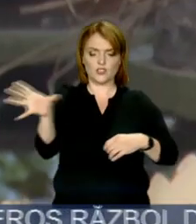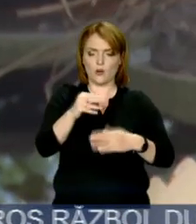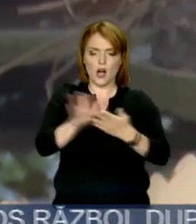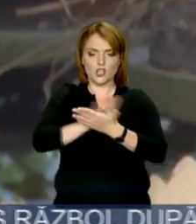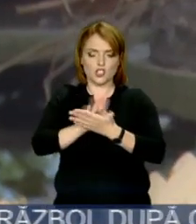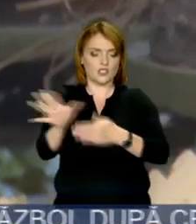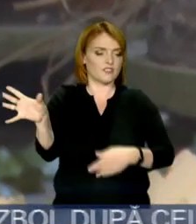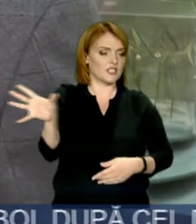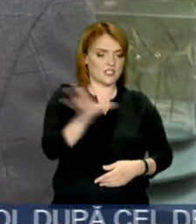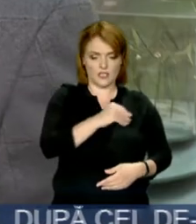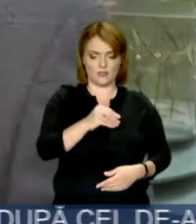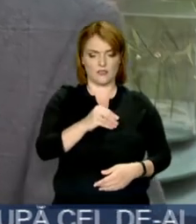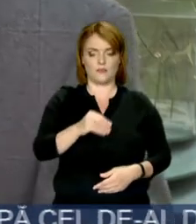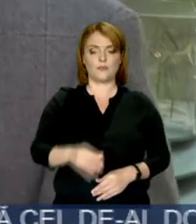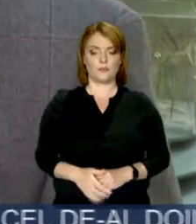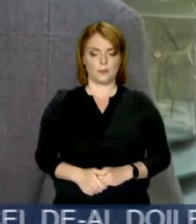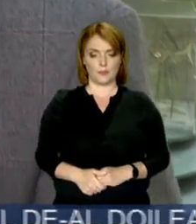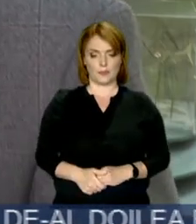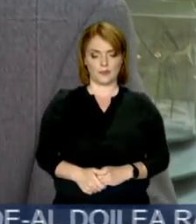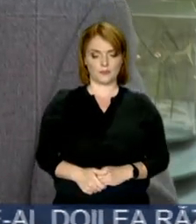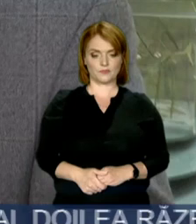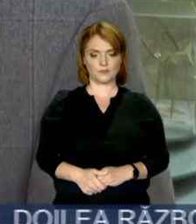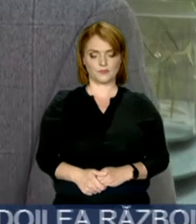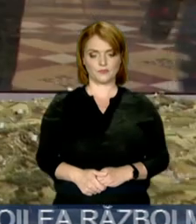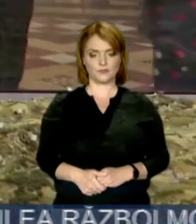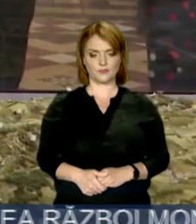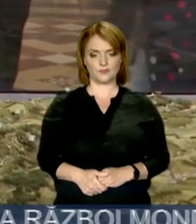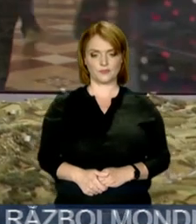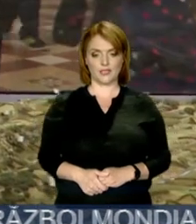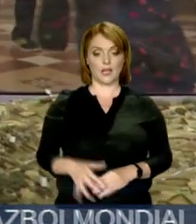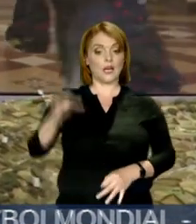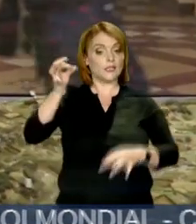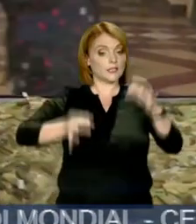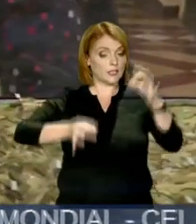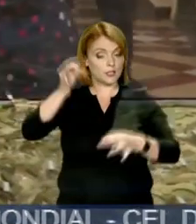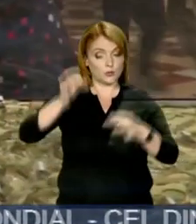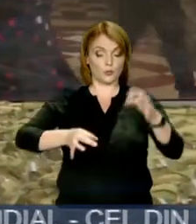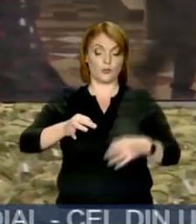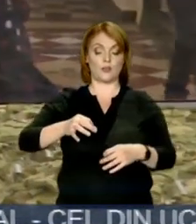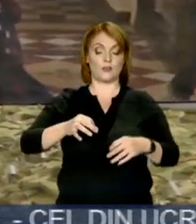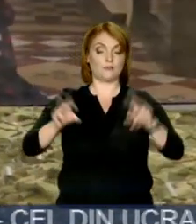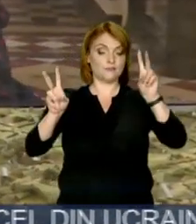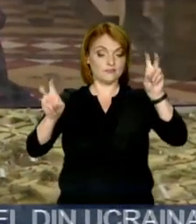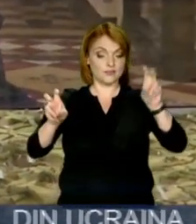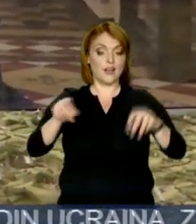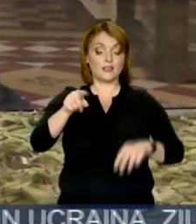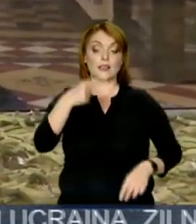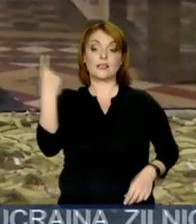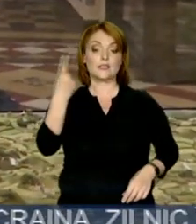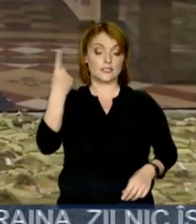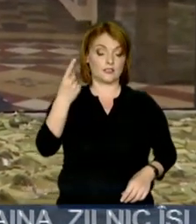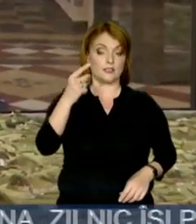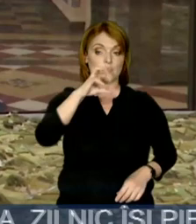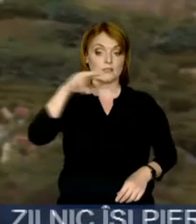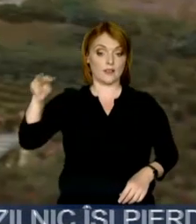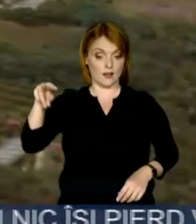înlăturate careva deficiențe sau urme a timpului. Natura este unica sală în care se asigură condiții de acces la